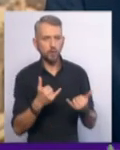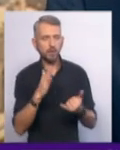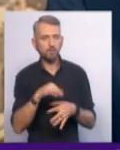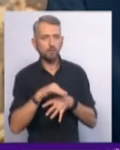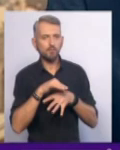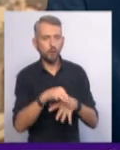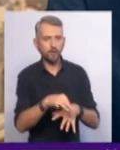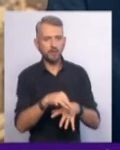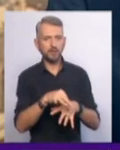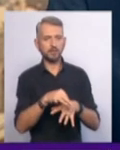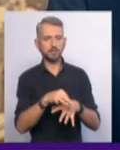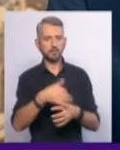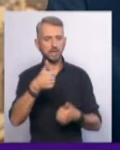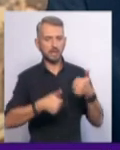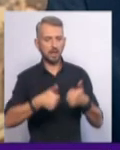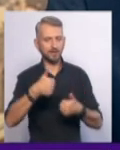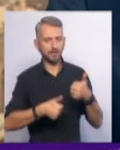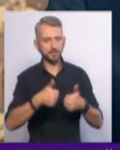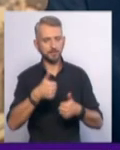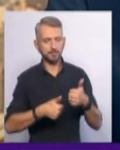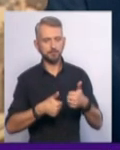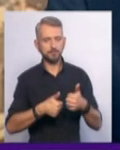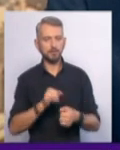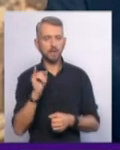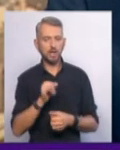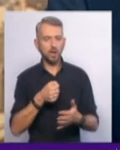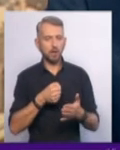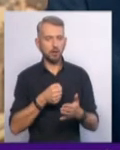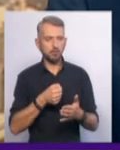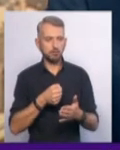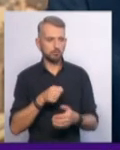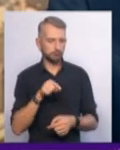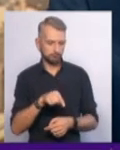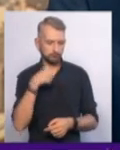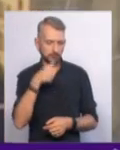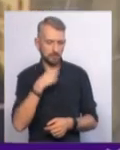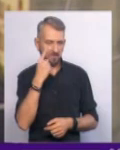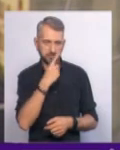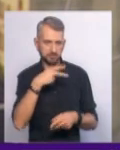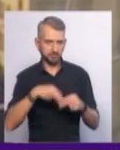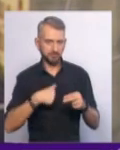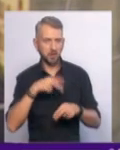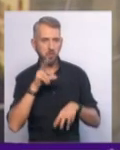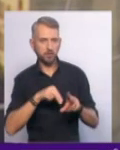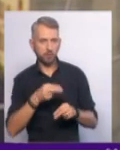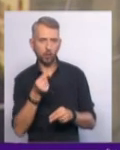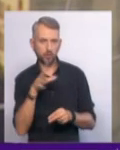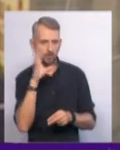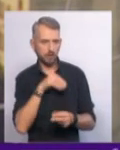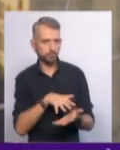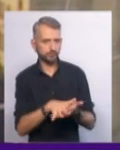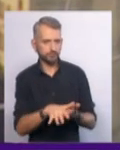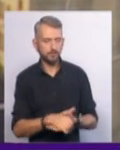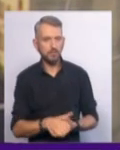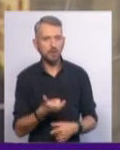проведені тендерні процедури. Ну і до кінця року, я сподіваюся, ці кошти все ж таки зможуть освоїти.